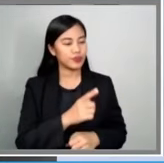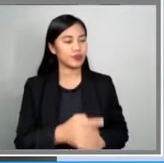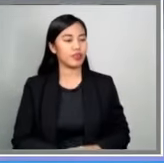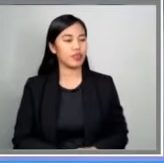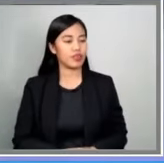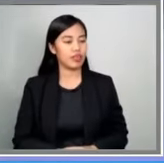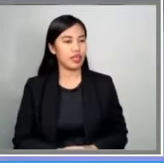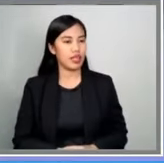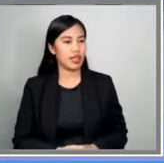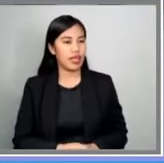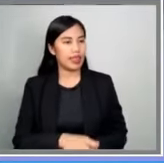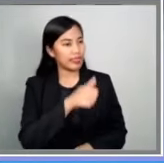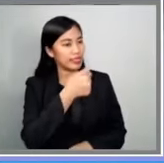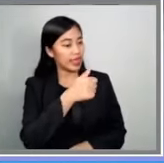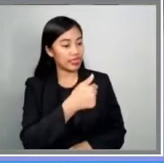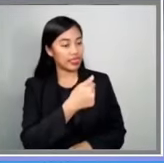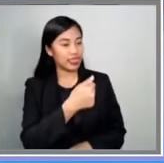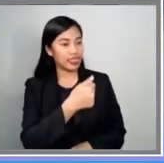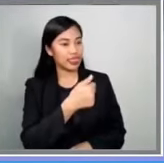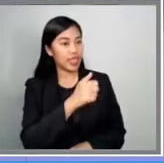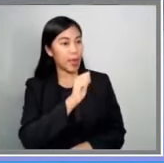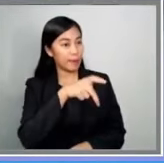Kai? Yes.